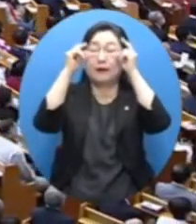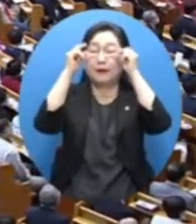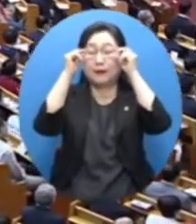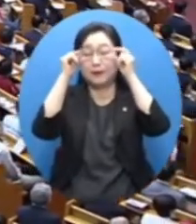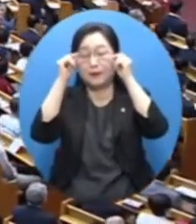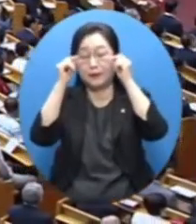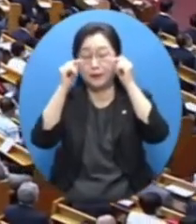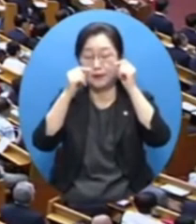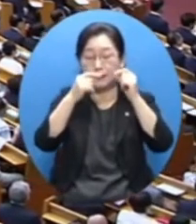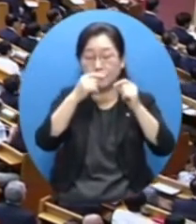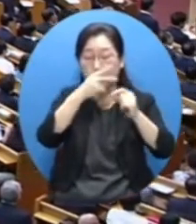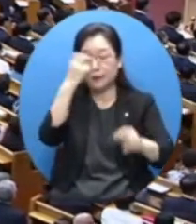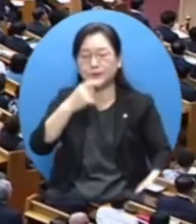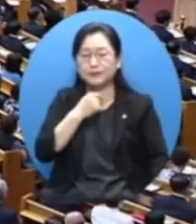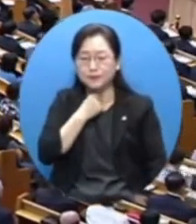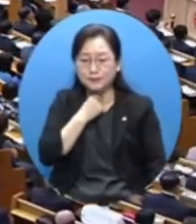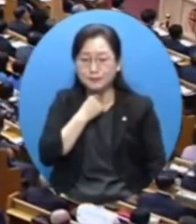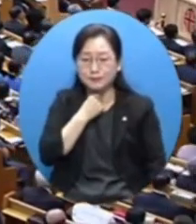해서